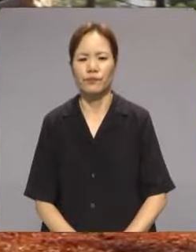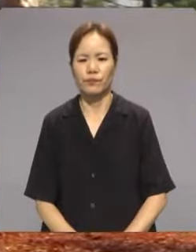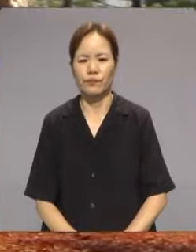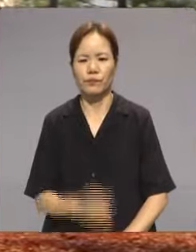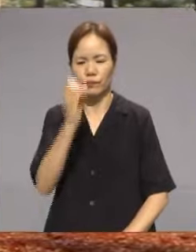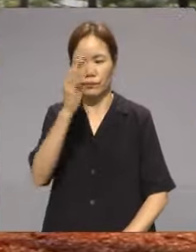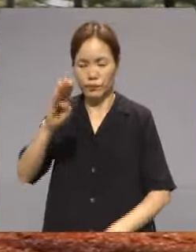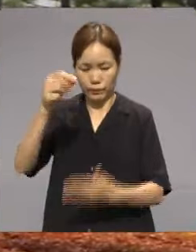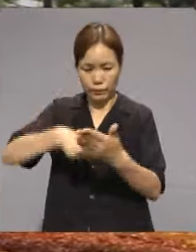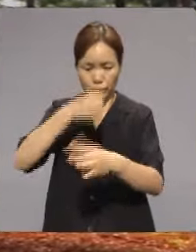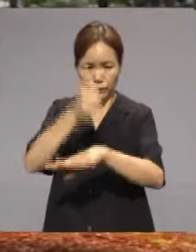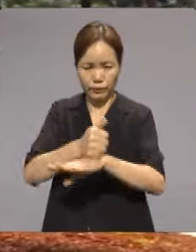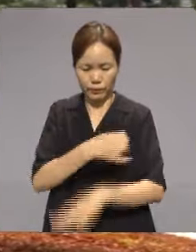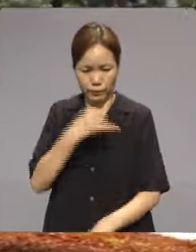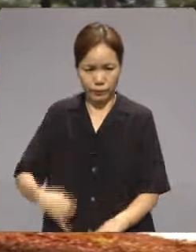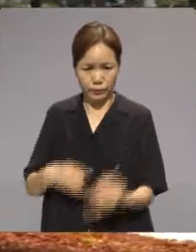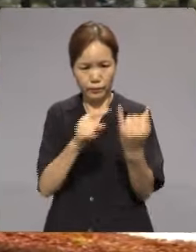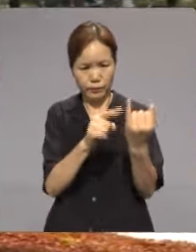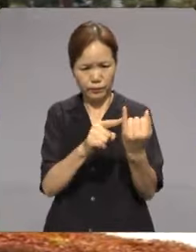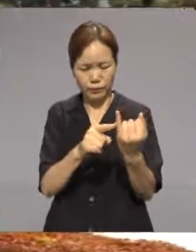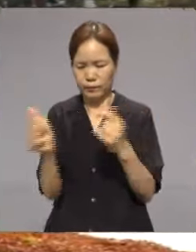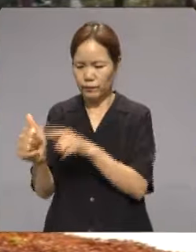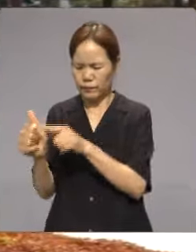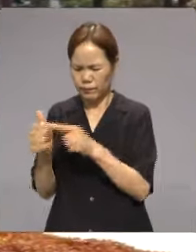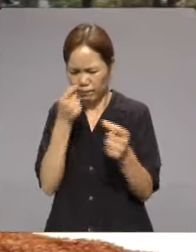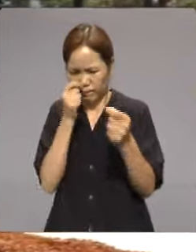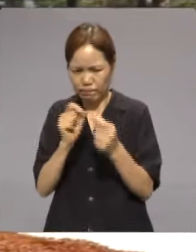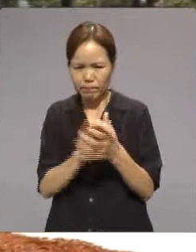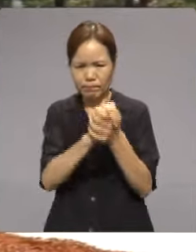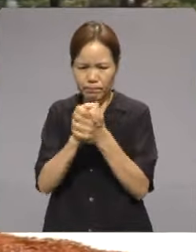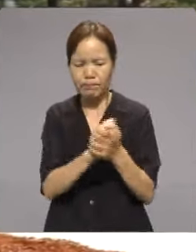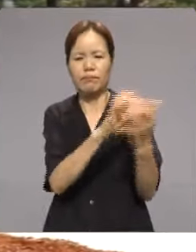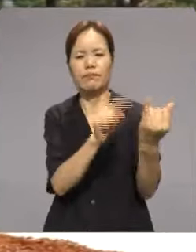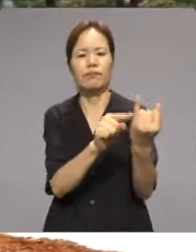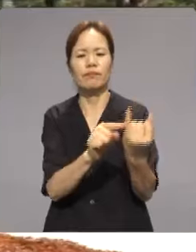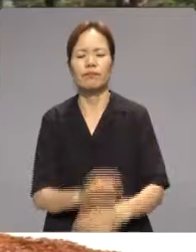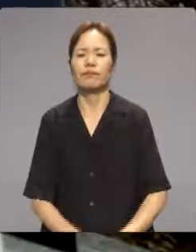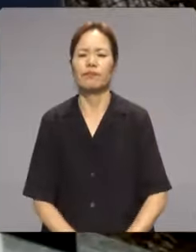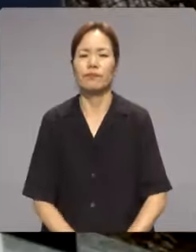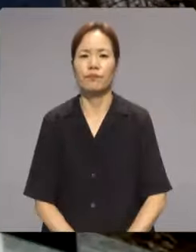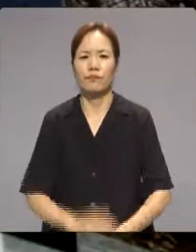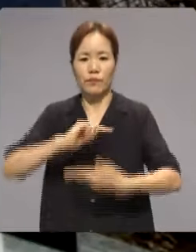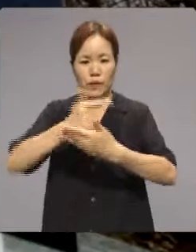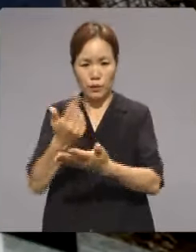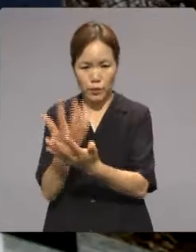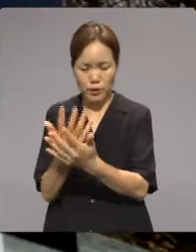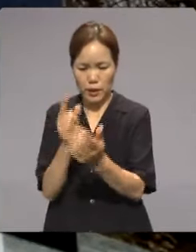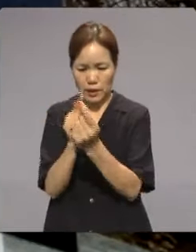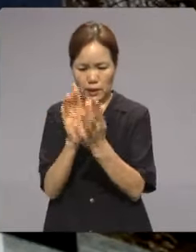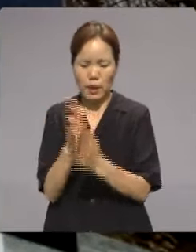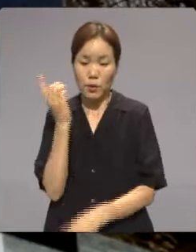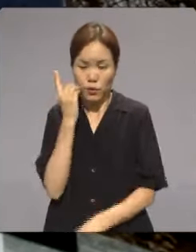OBS 추제 결과 중국 동포는 와 절친했던 현지 여성으로 알려졌습니다 노트북 자료를 직접